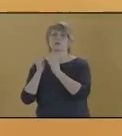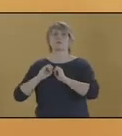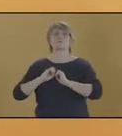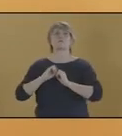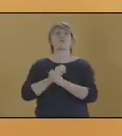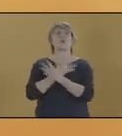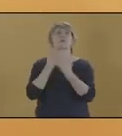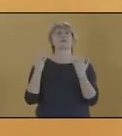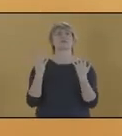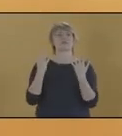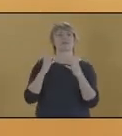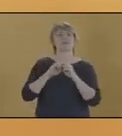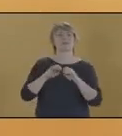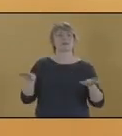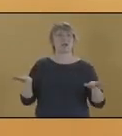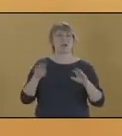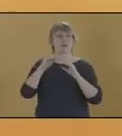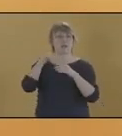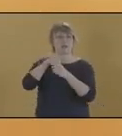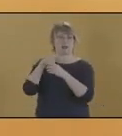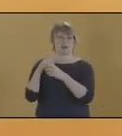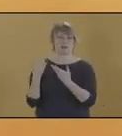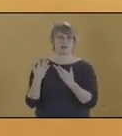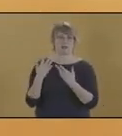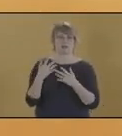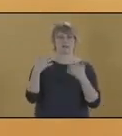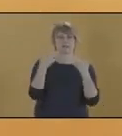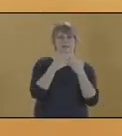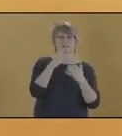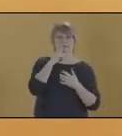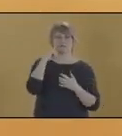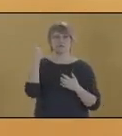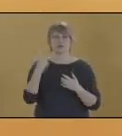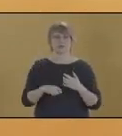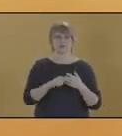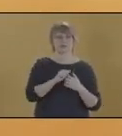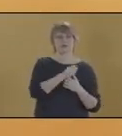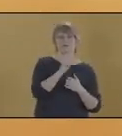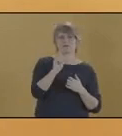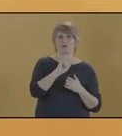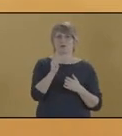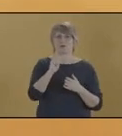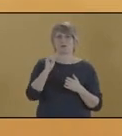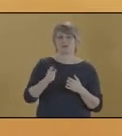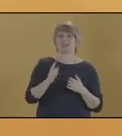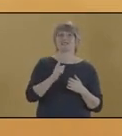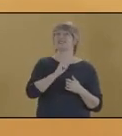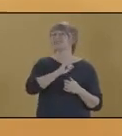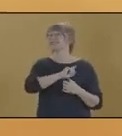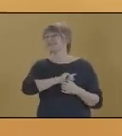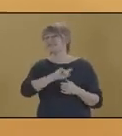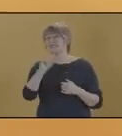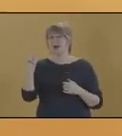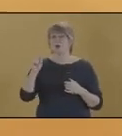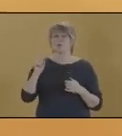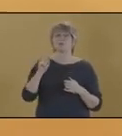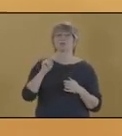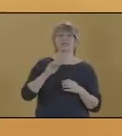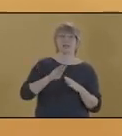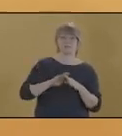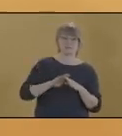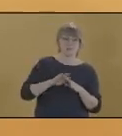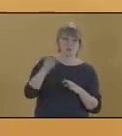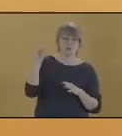Und mit dem Krieg in der Ukraine konnten wir in den ersten Wochen und Monaten einen 1000-prozentigen Anstieg an